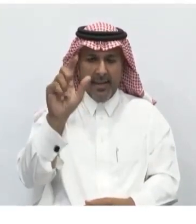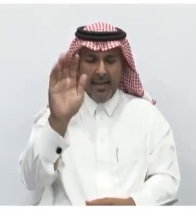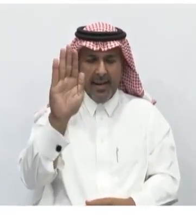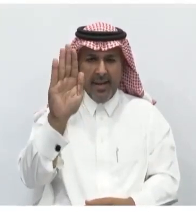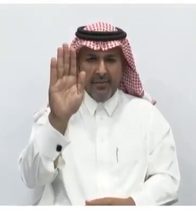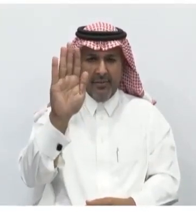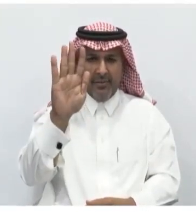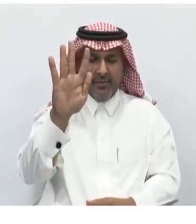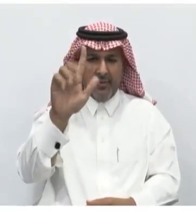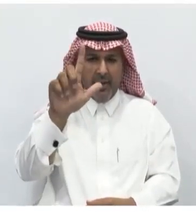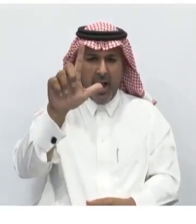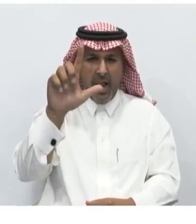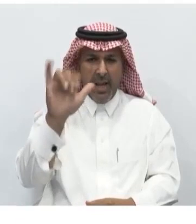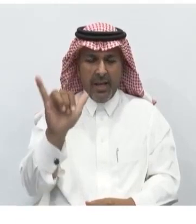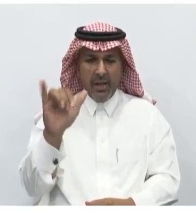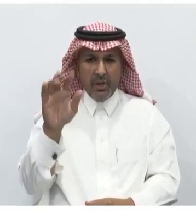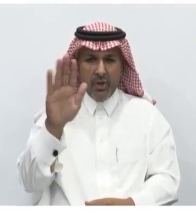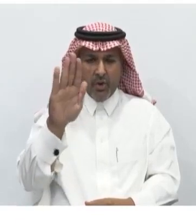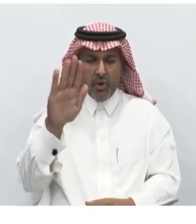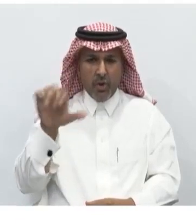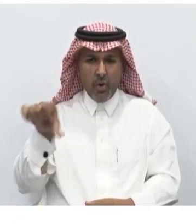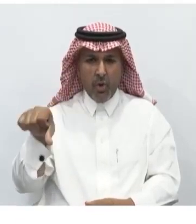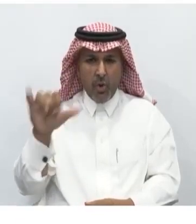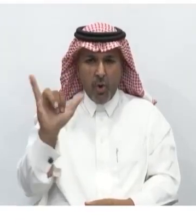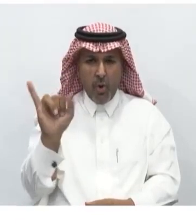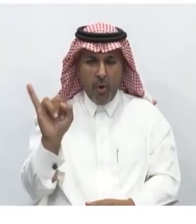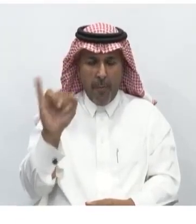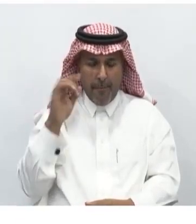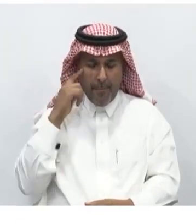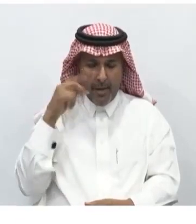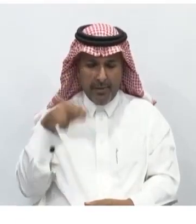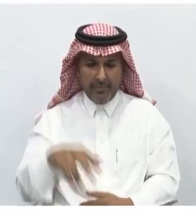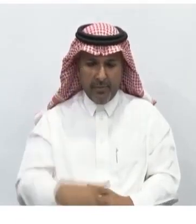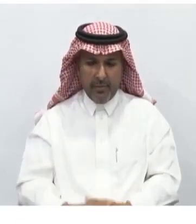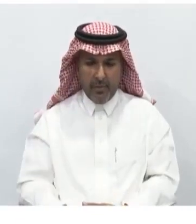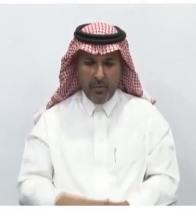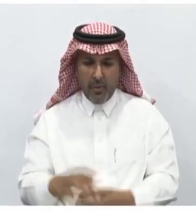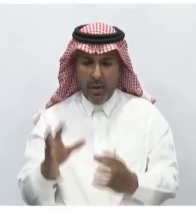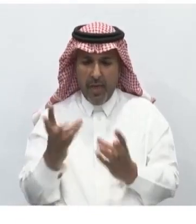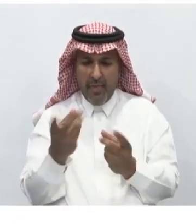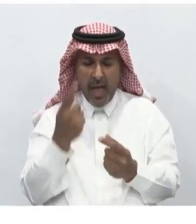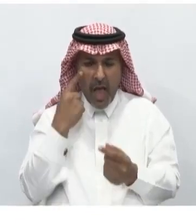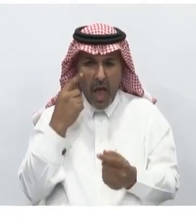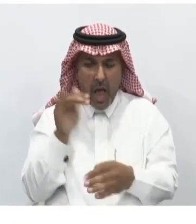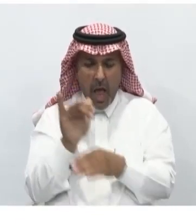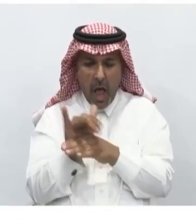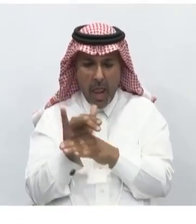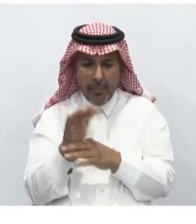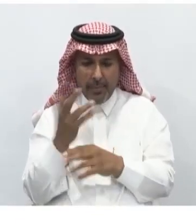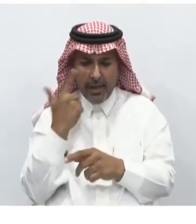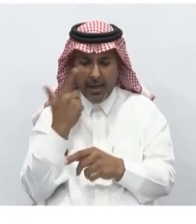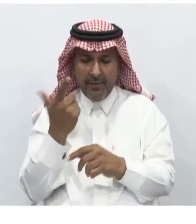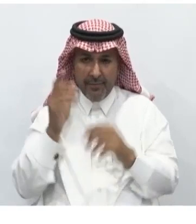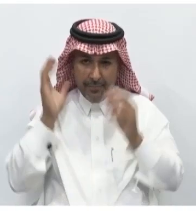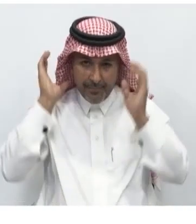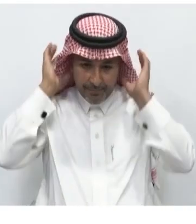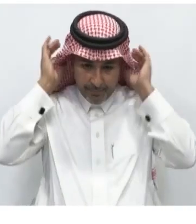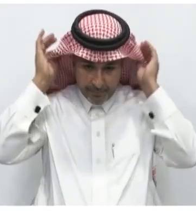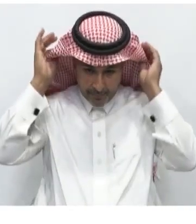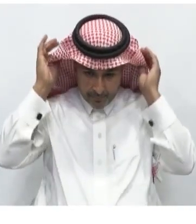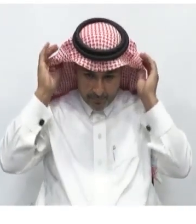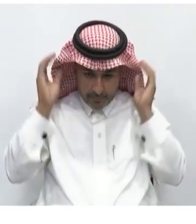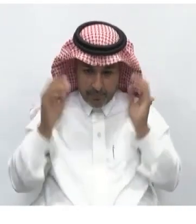صف الخطوات الـ الـ العملية لتحديد صيغة المـ الملح المائي معللاً كل خطوة. أولاً سجل